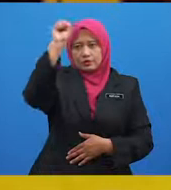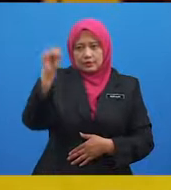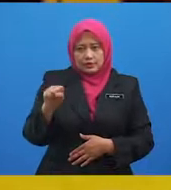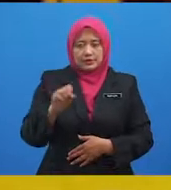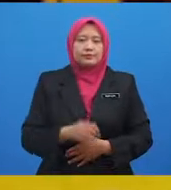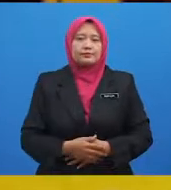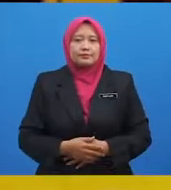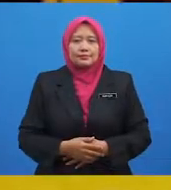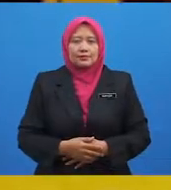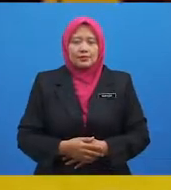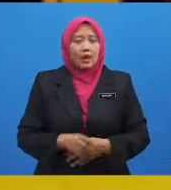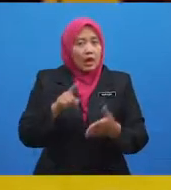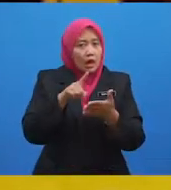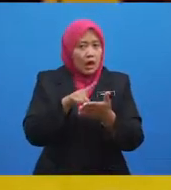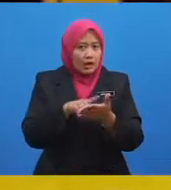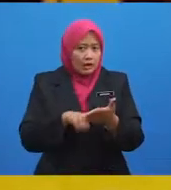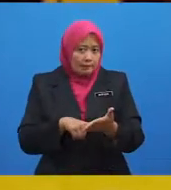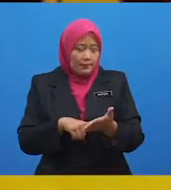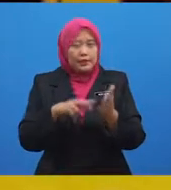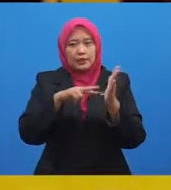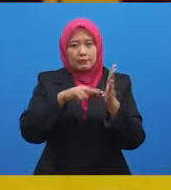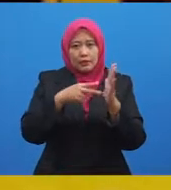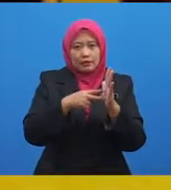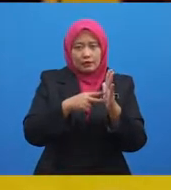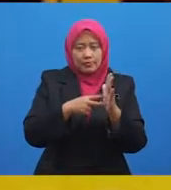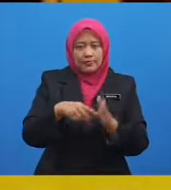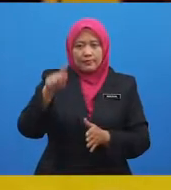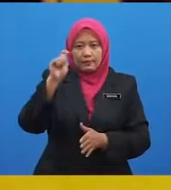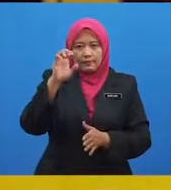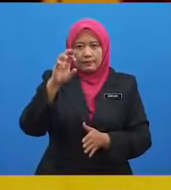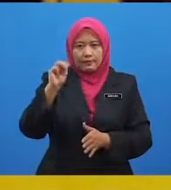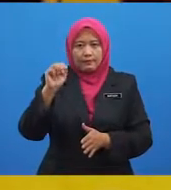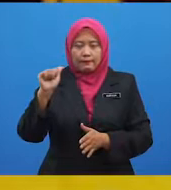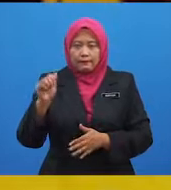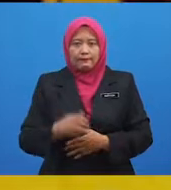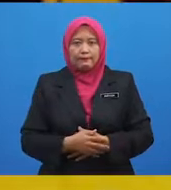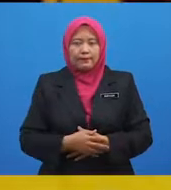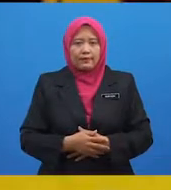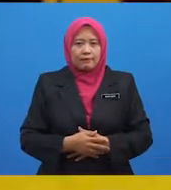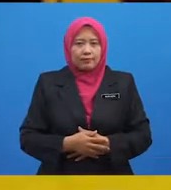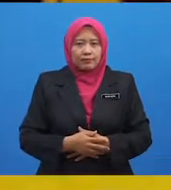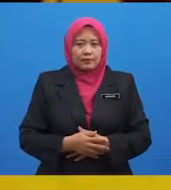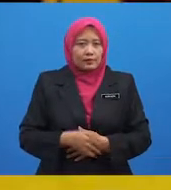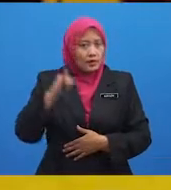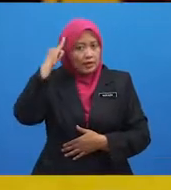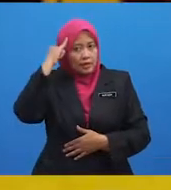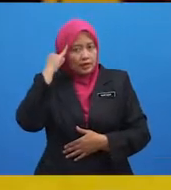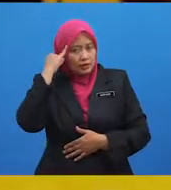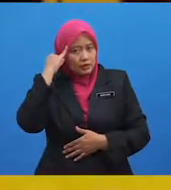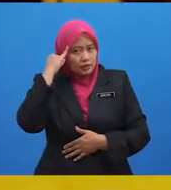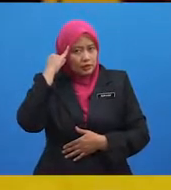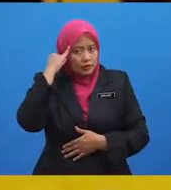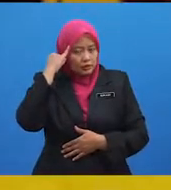fahami apakah yang dimaksudkan dengan tema dan persoalan. Tema ialah idea utama yang